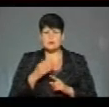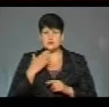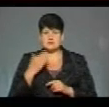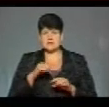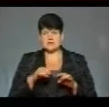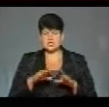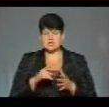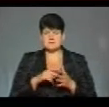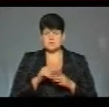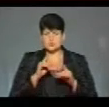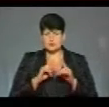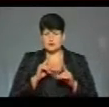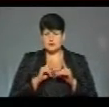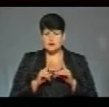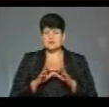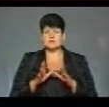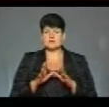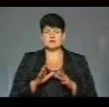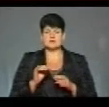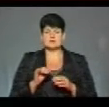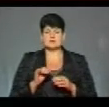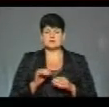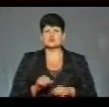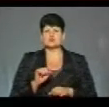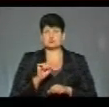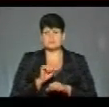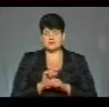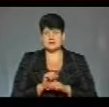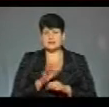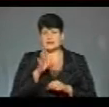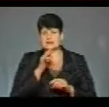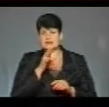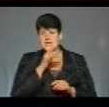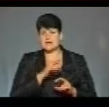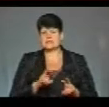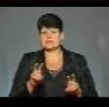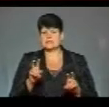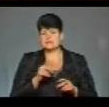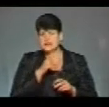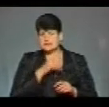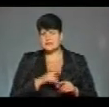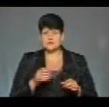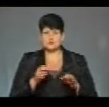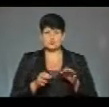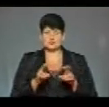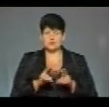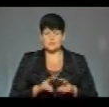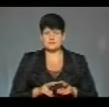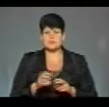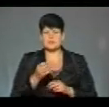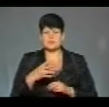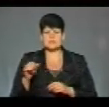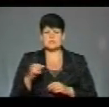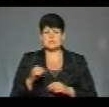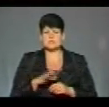міськради стосовно садівничого товариства суддя Іван Шумський призупинив на термін судових розглядів. 15 серпня в господарському суді